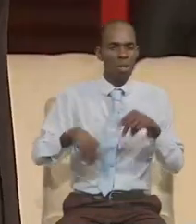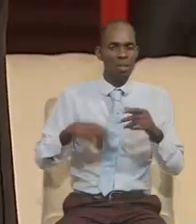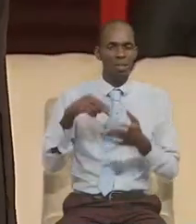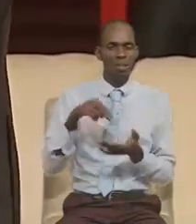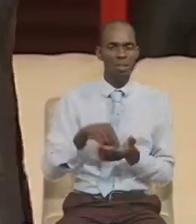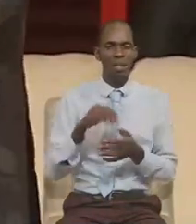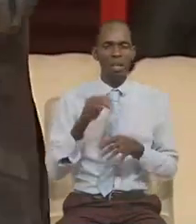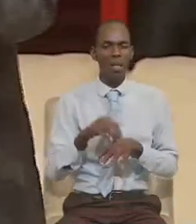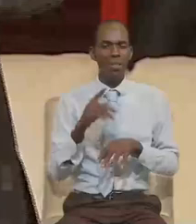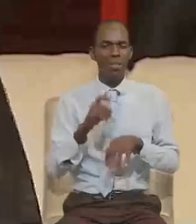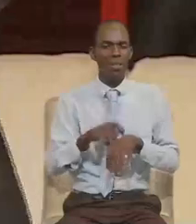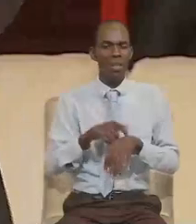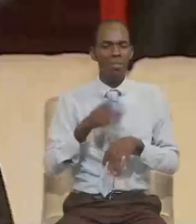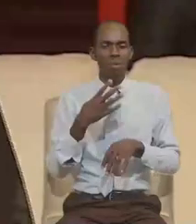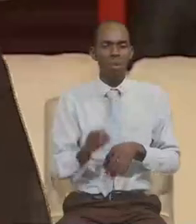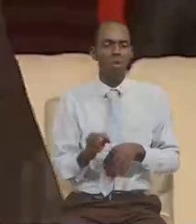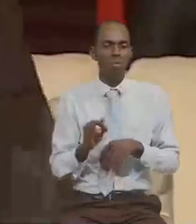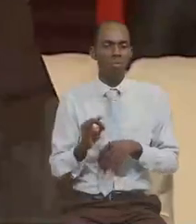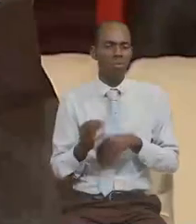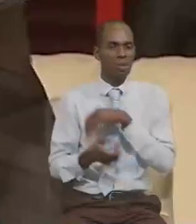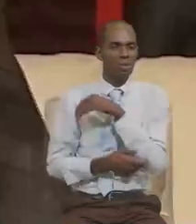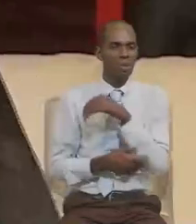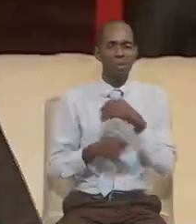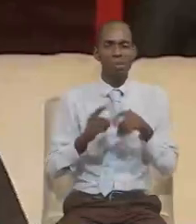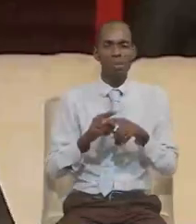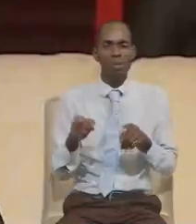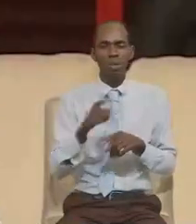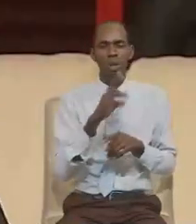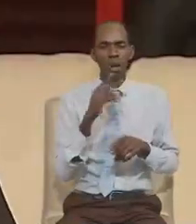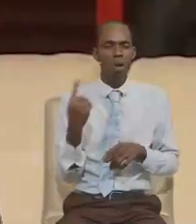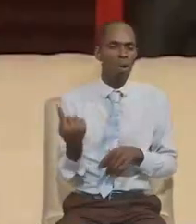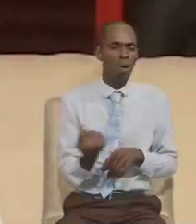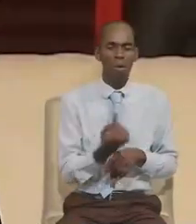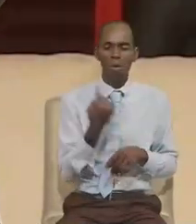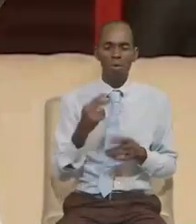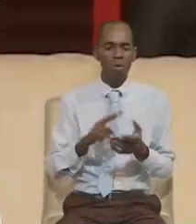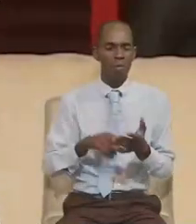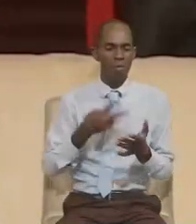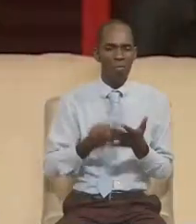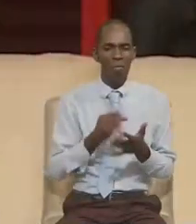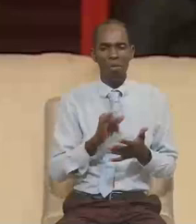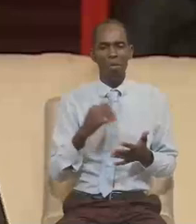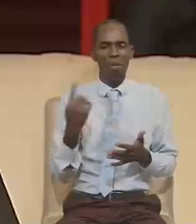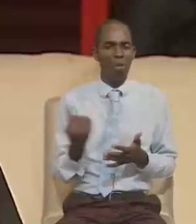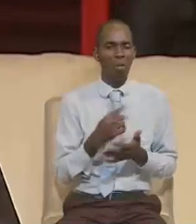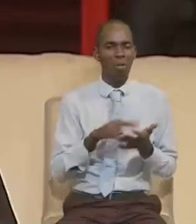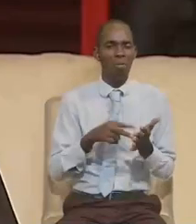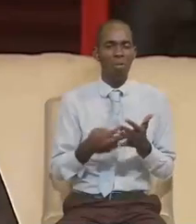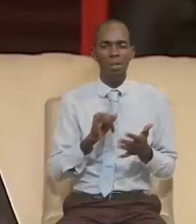Au moment de la tentation, ils tombent tout le temps. Il n'a pas de vrai salut